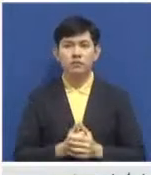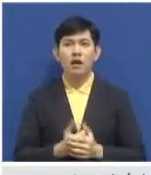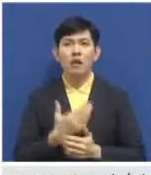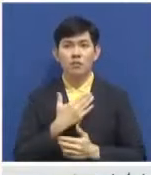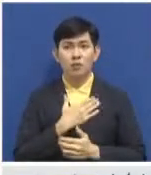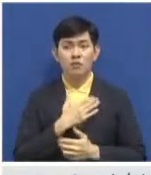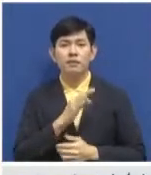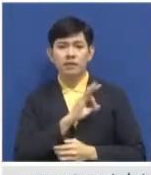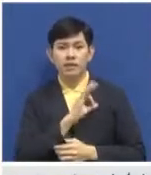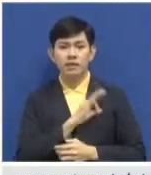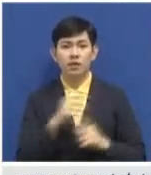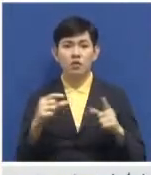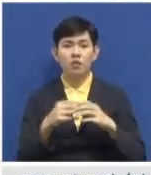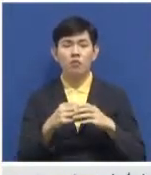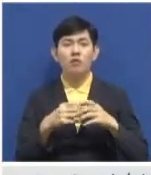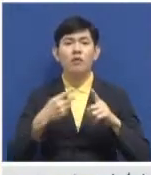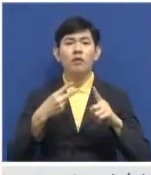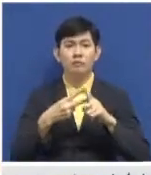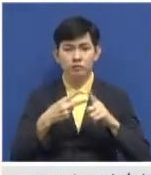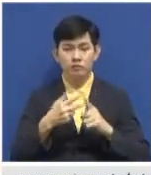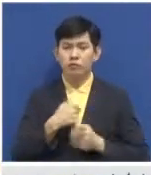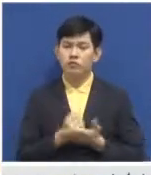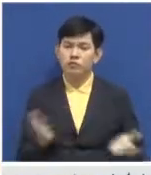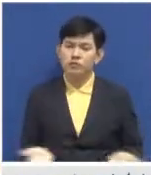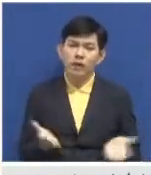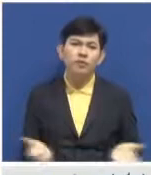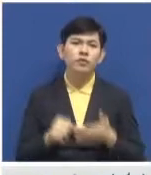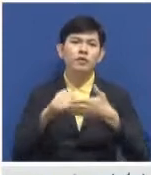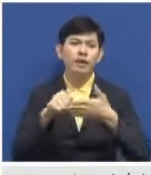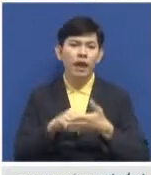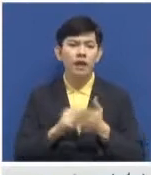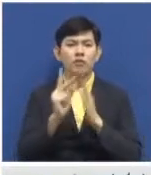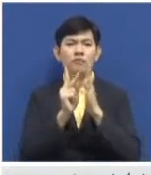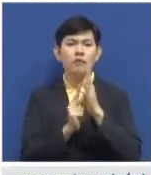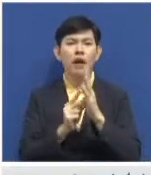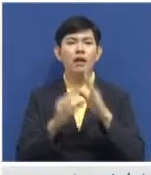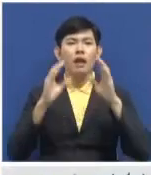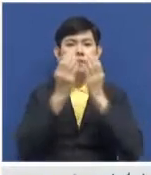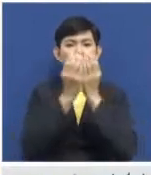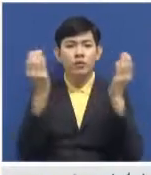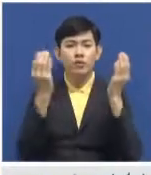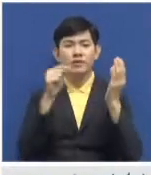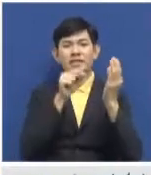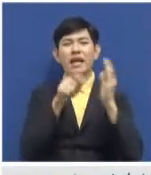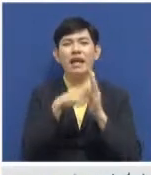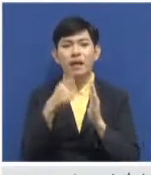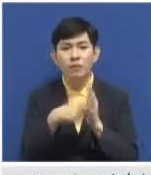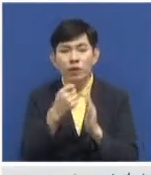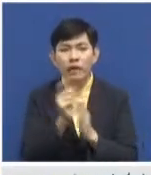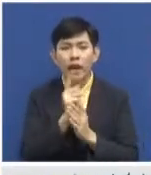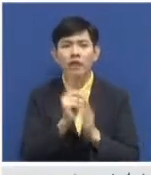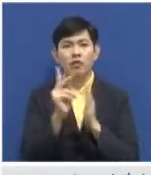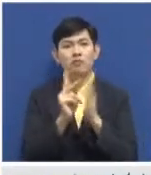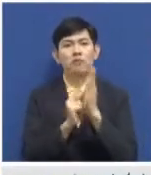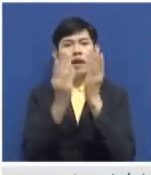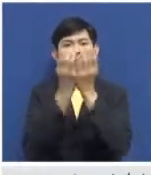ผมและสมาชิกพรรคอนาคตใหม่สนับสนุนเต็มที่ให้มีการแก้ไขรัฐธรรมนูญเพราะเราเล็งเห็นว่ารัฐธรรมนูญฉบับนี้นะครับเป็นรัฐธรรม